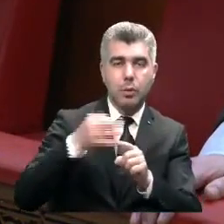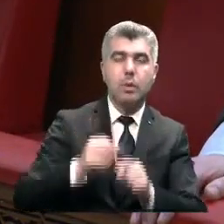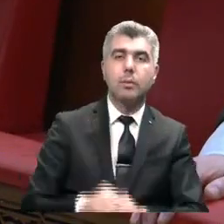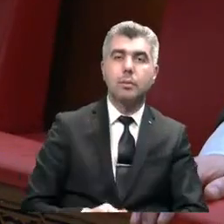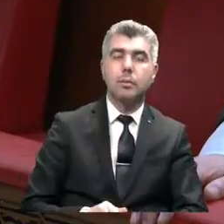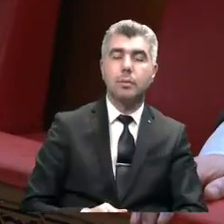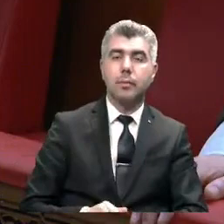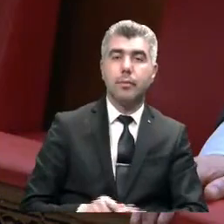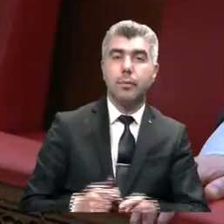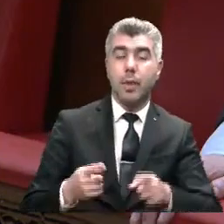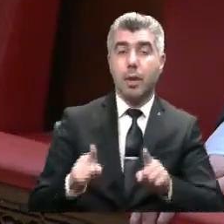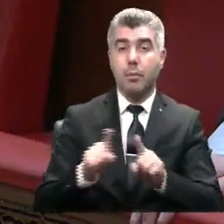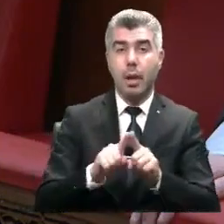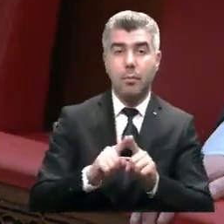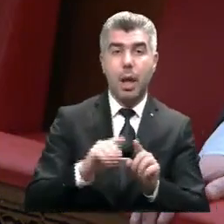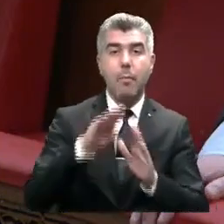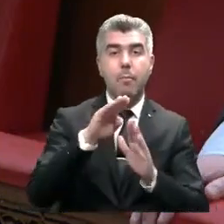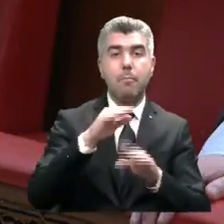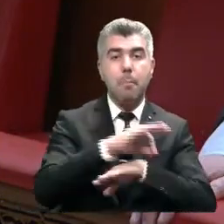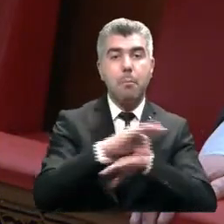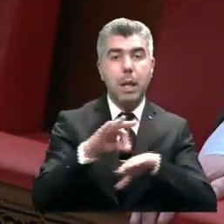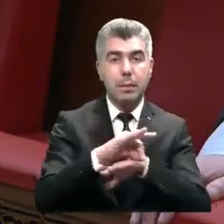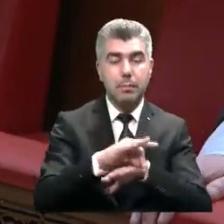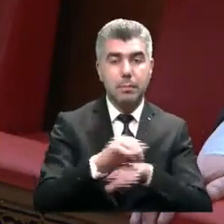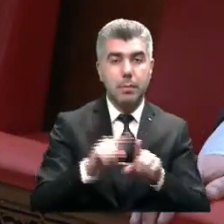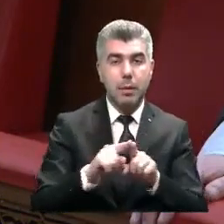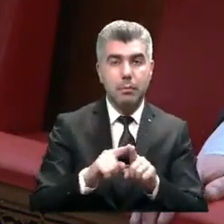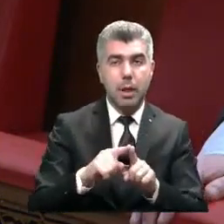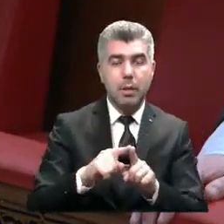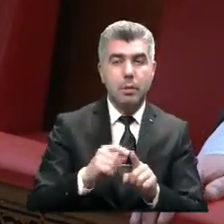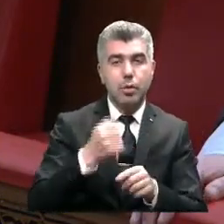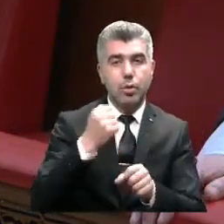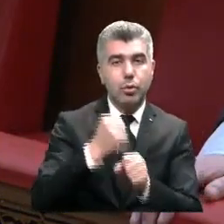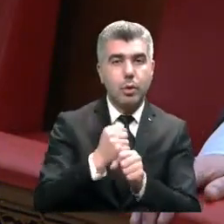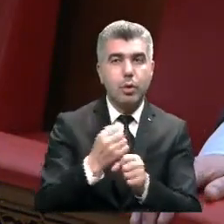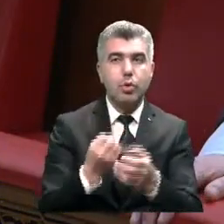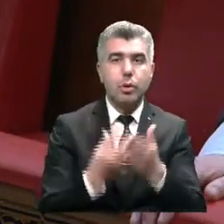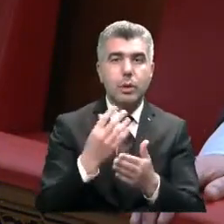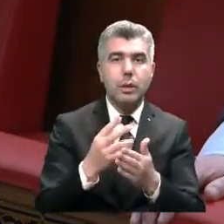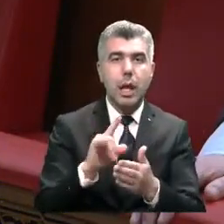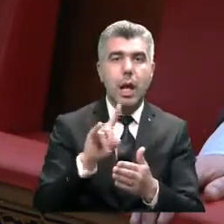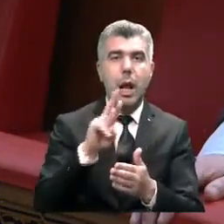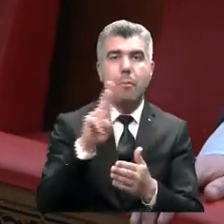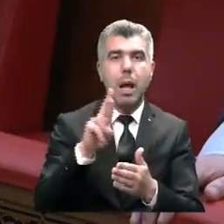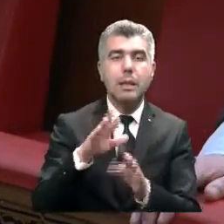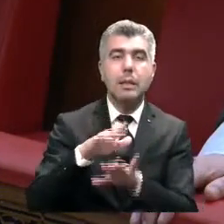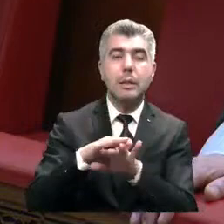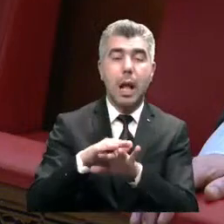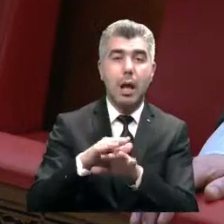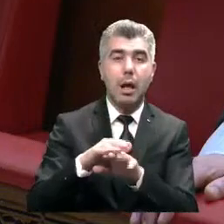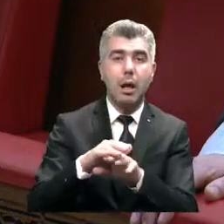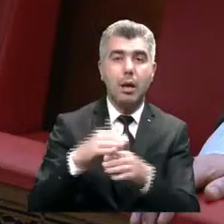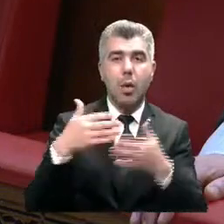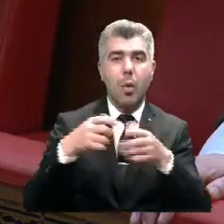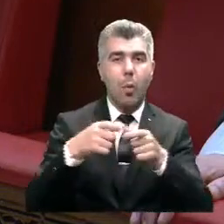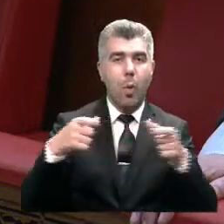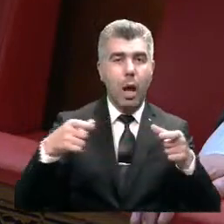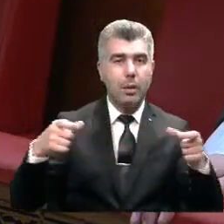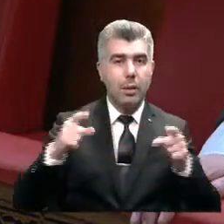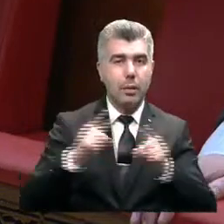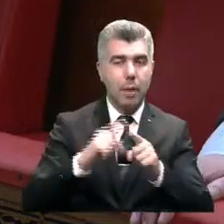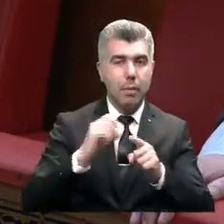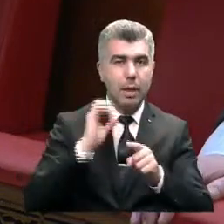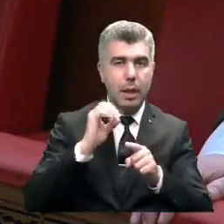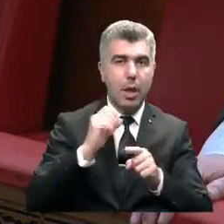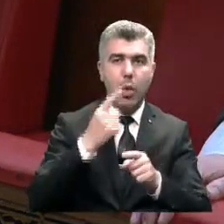هذا الصدد تقوم المكتب حاليا باشغال المحطه الجديده لمطار الرباط السلا وتحضر باش يبدا في الاشغال ديال المحطه ديال